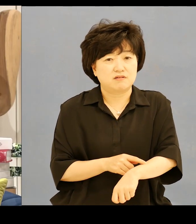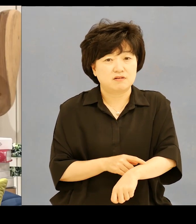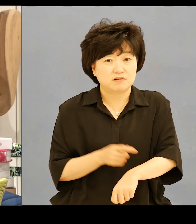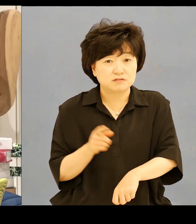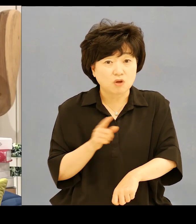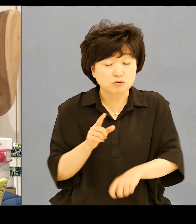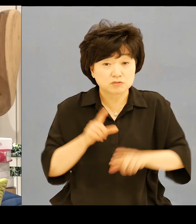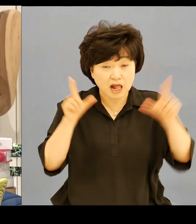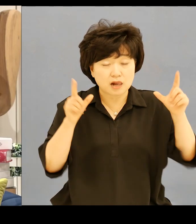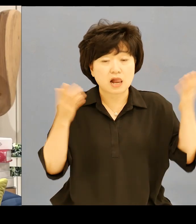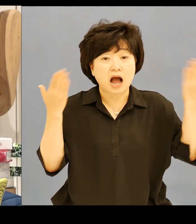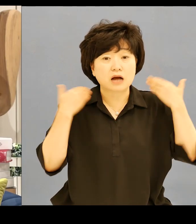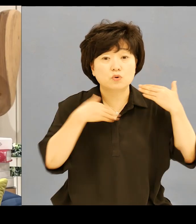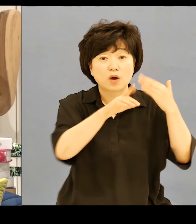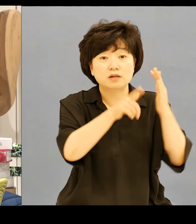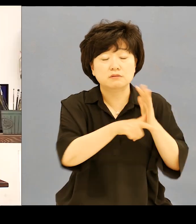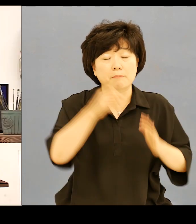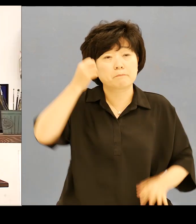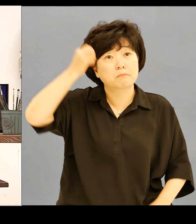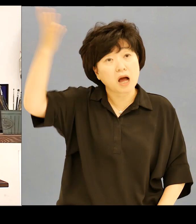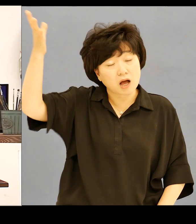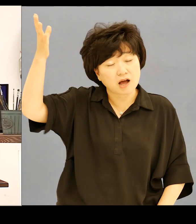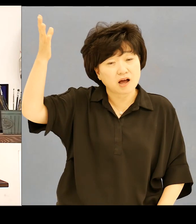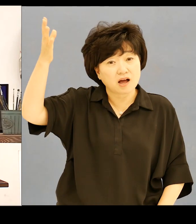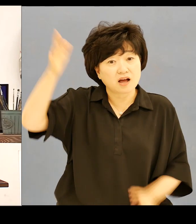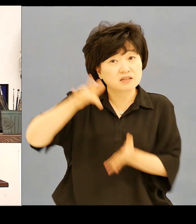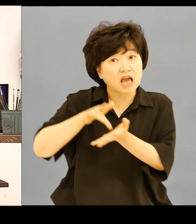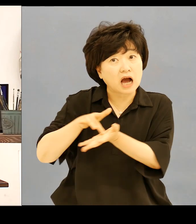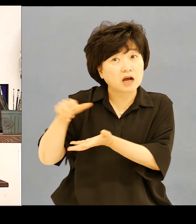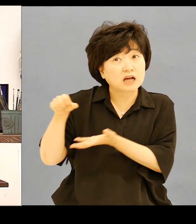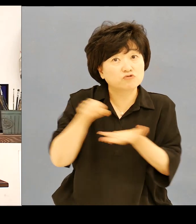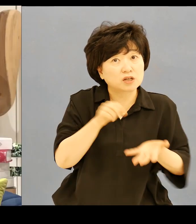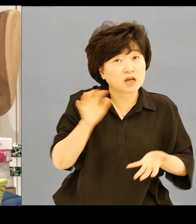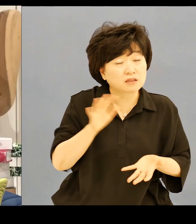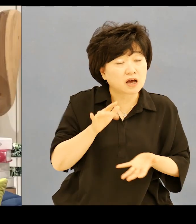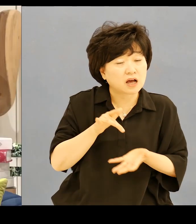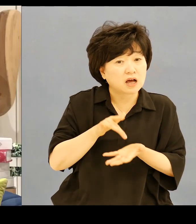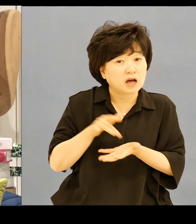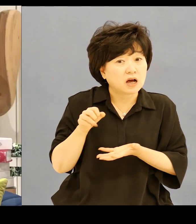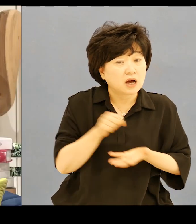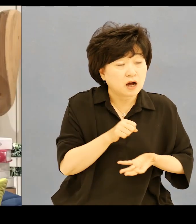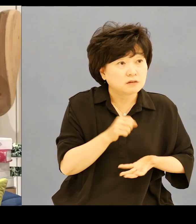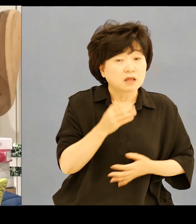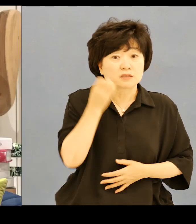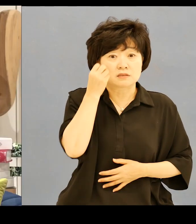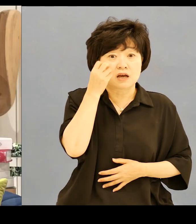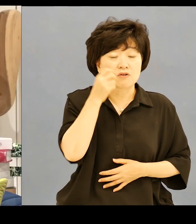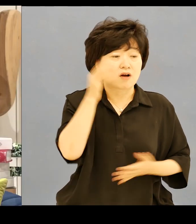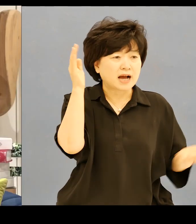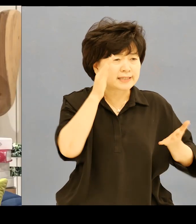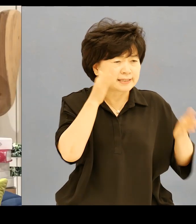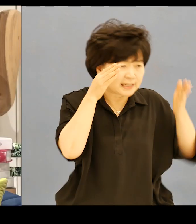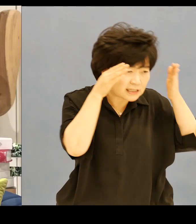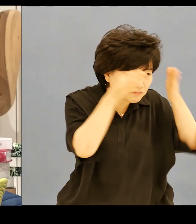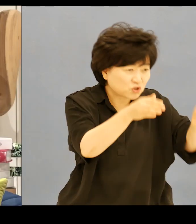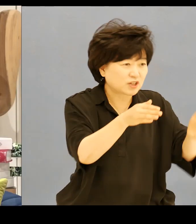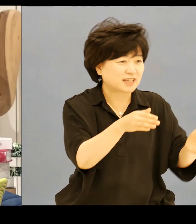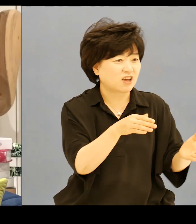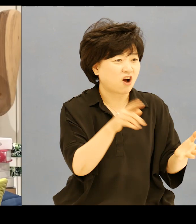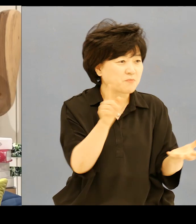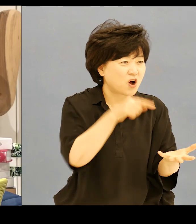가면 네. 약을 안 가져가는 날이 있어요. 깜빡하고 저도 정신이 없으니까. 근데 정말 신기하게도 아이들한테 이제